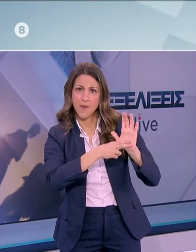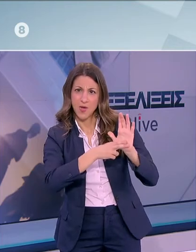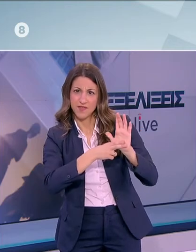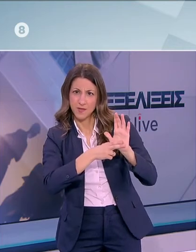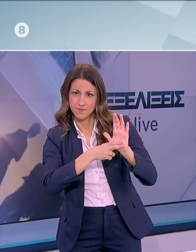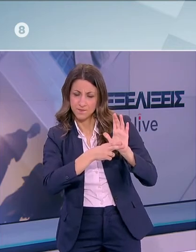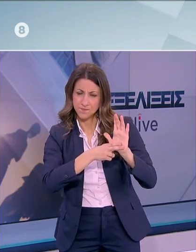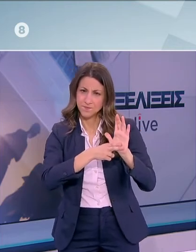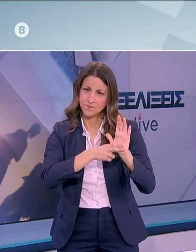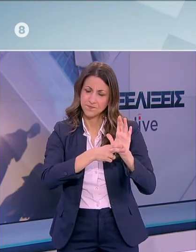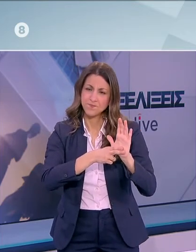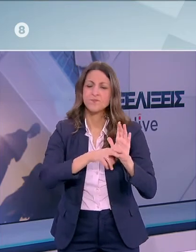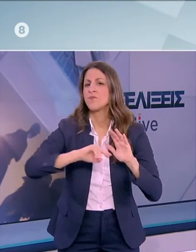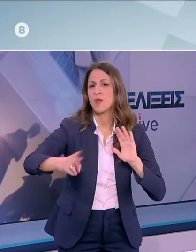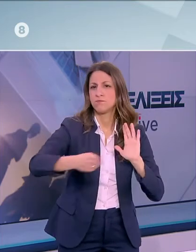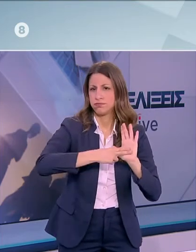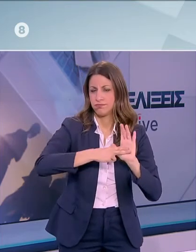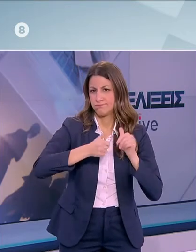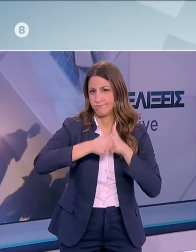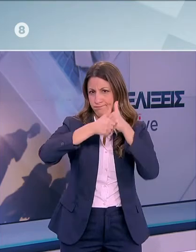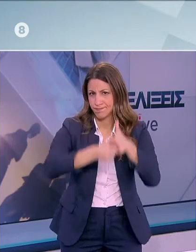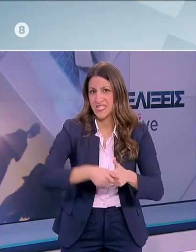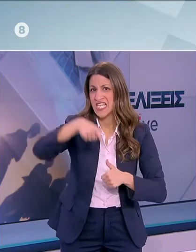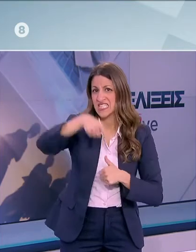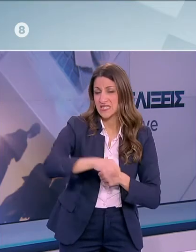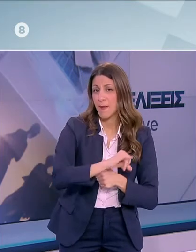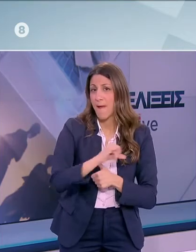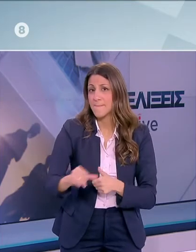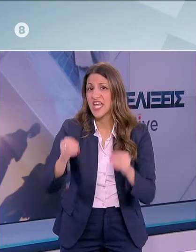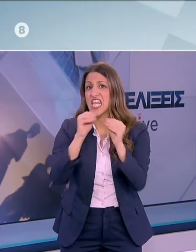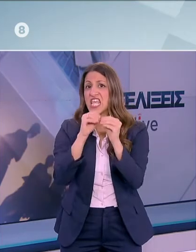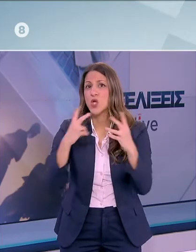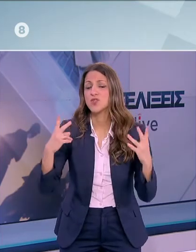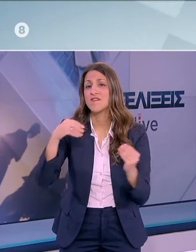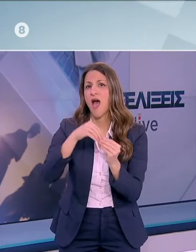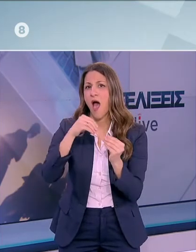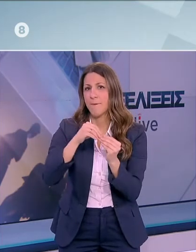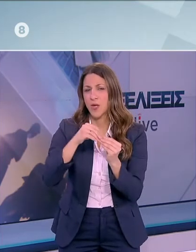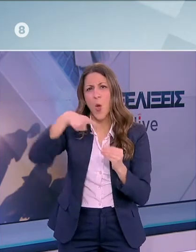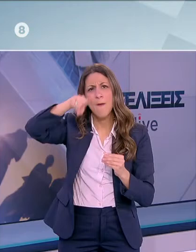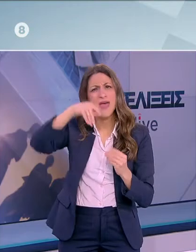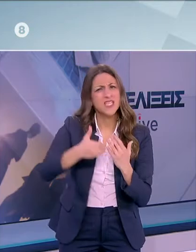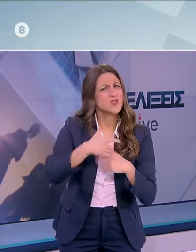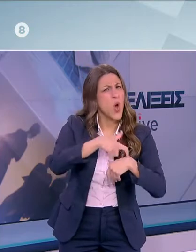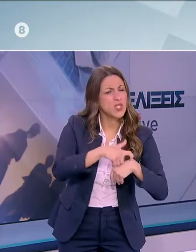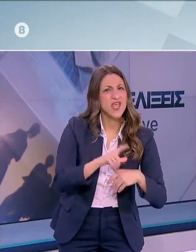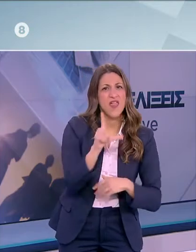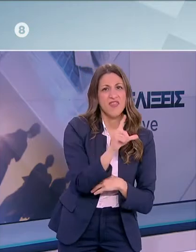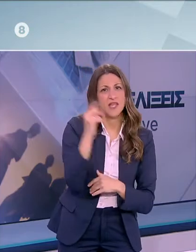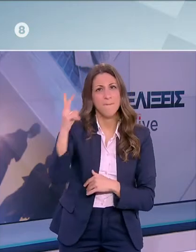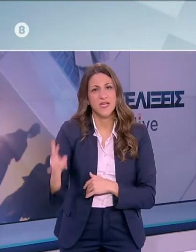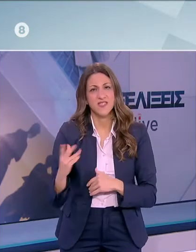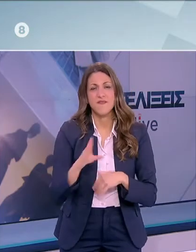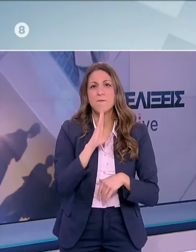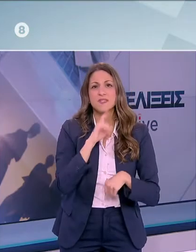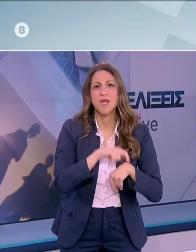στην οδό Κανελοπούλου. Ο περιορισμός τίθεται σε ισχύ από σήμερα και μέχρι τις 27 Απριλίου. Θα ισχύει για τις εξής μέρες και ώρες: Δευτέρα ως Παρασκευή από